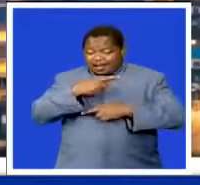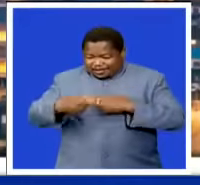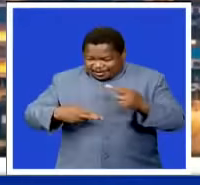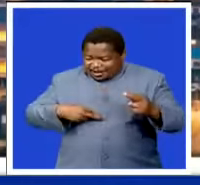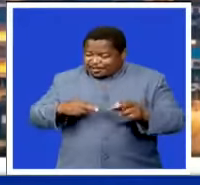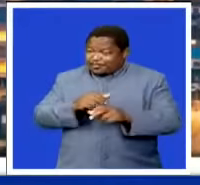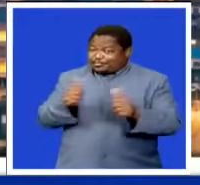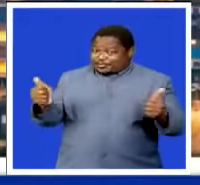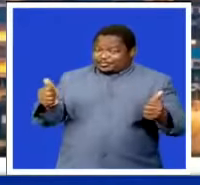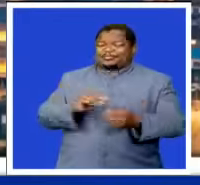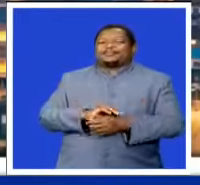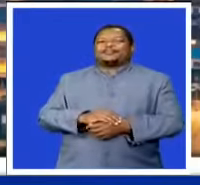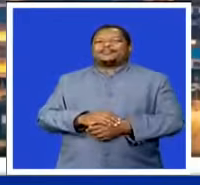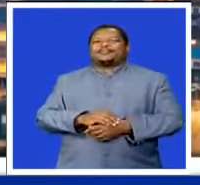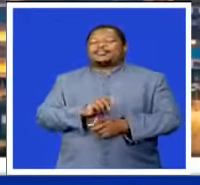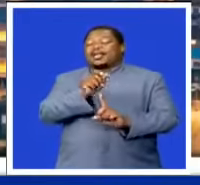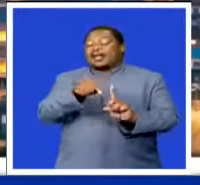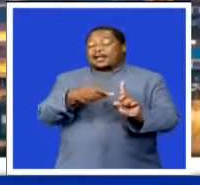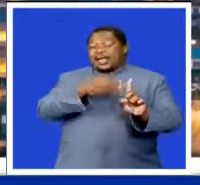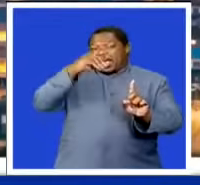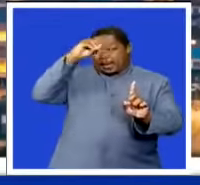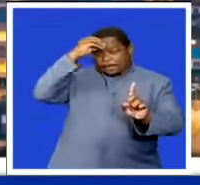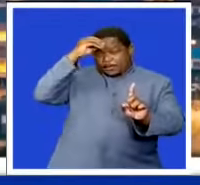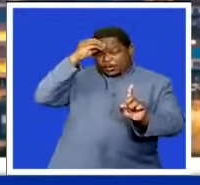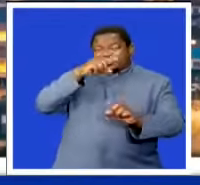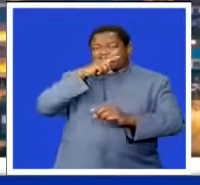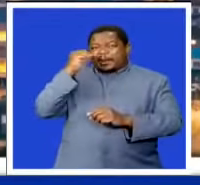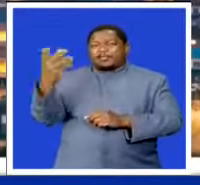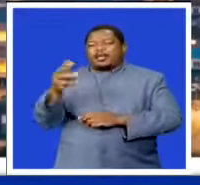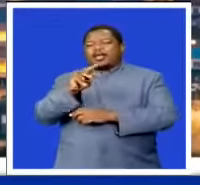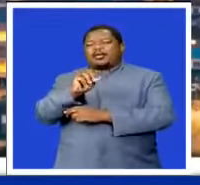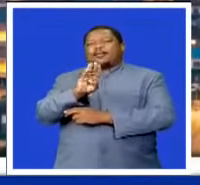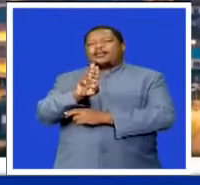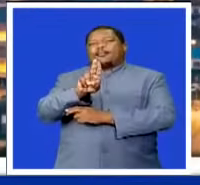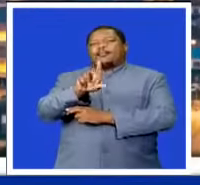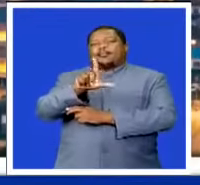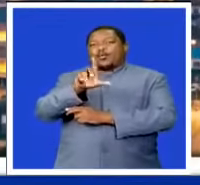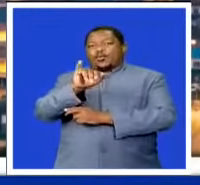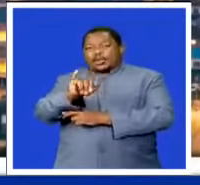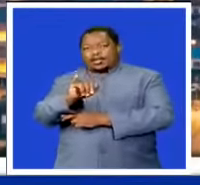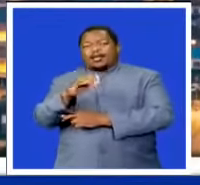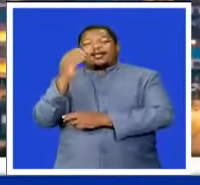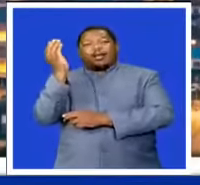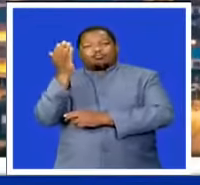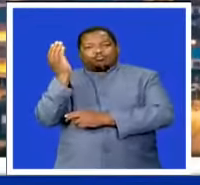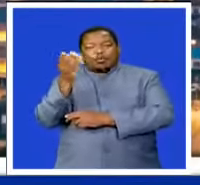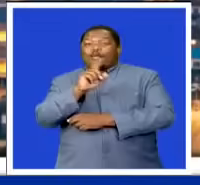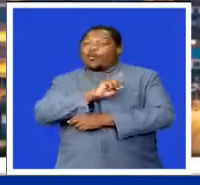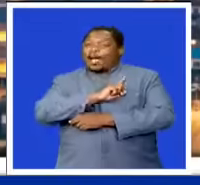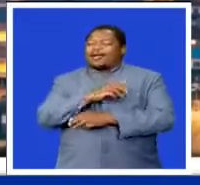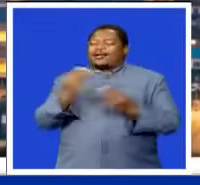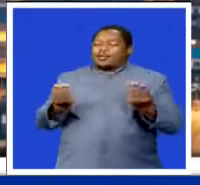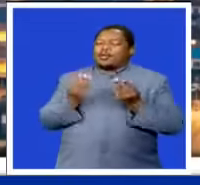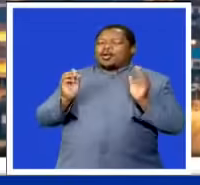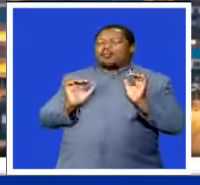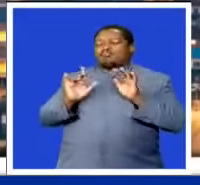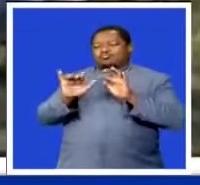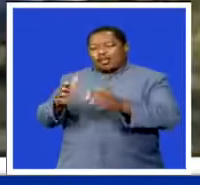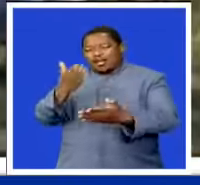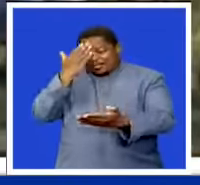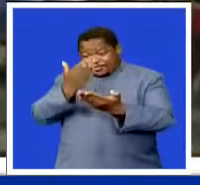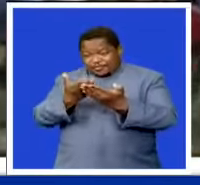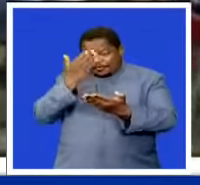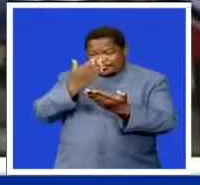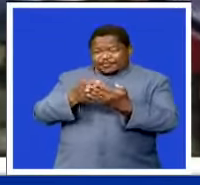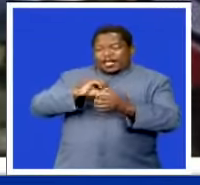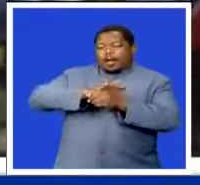liphoyisa lasemhlambanyathi izwe limbuli ngesikhathi lesive sito ufundziswa ngawo lo mkhuhlane.